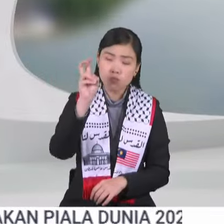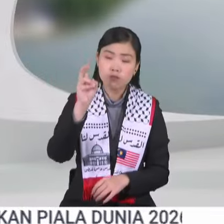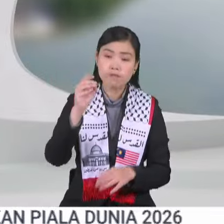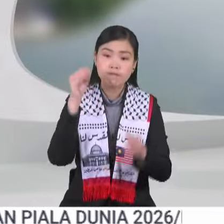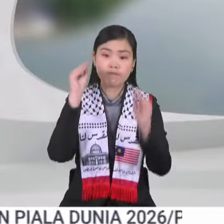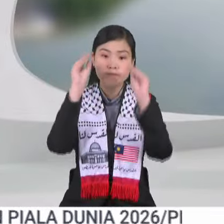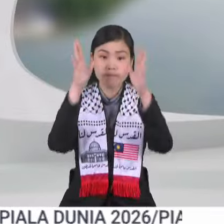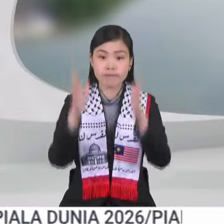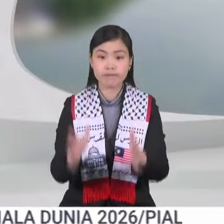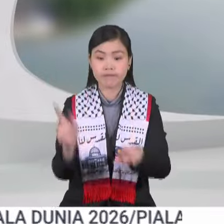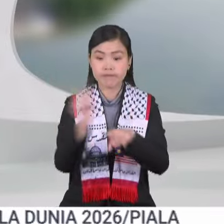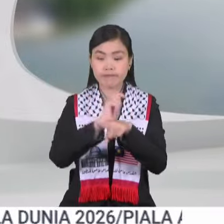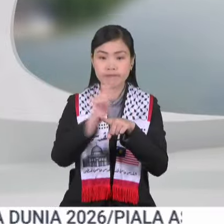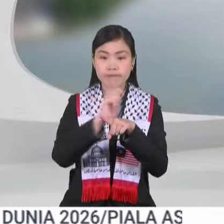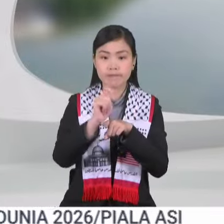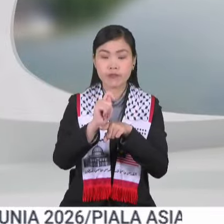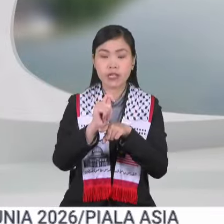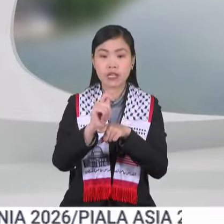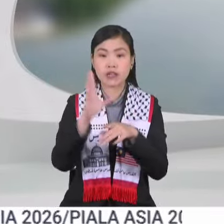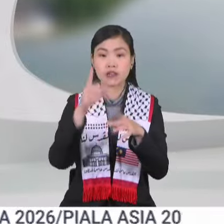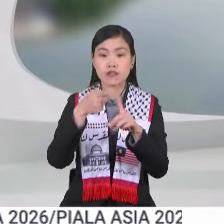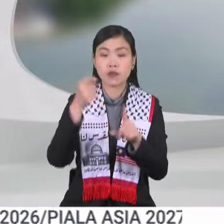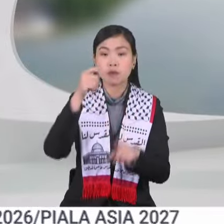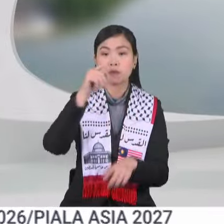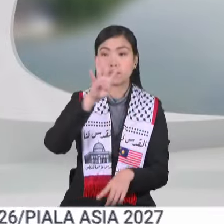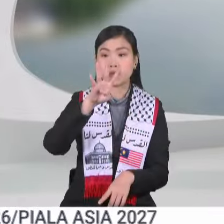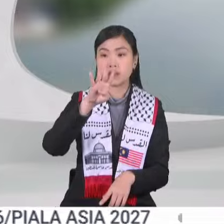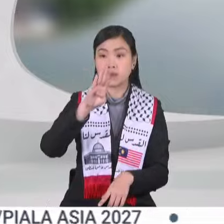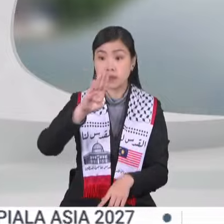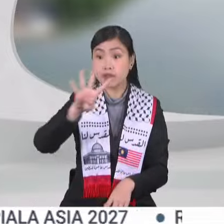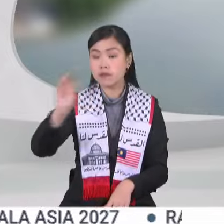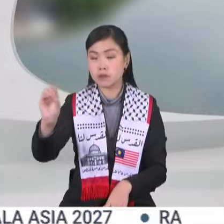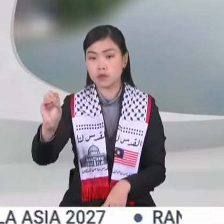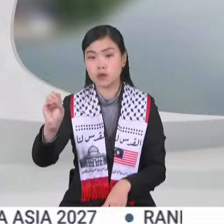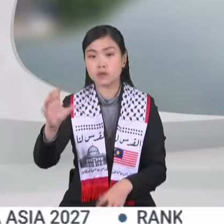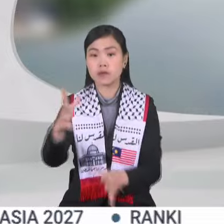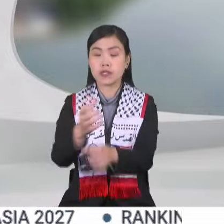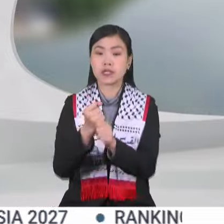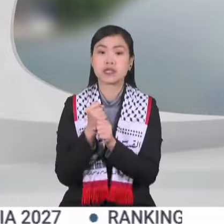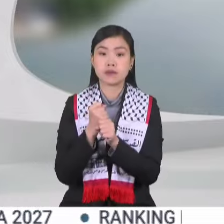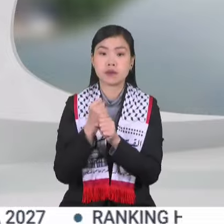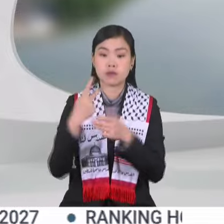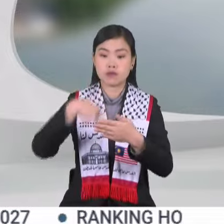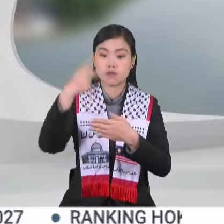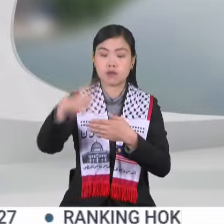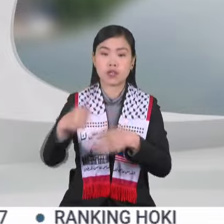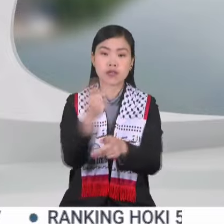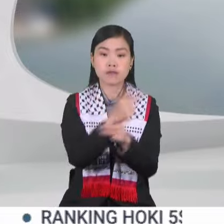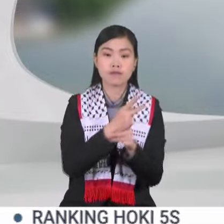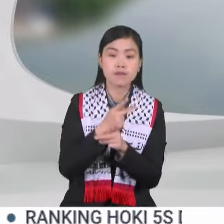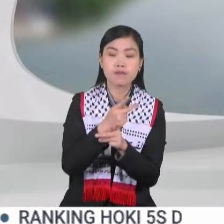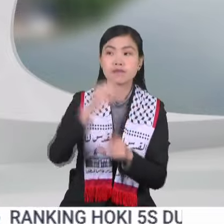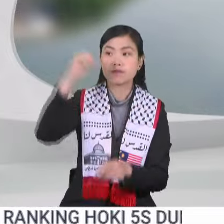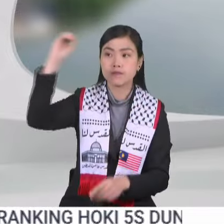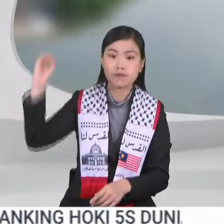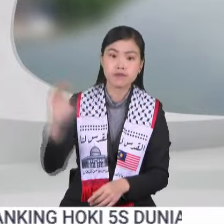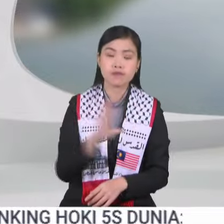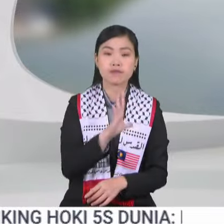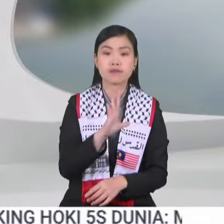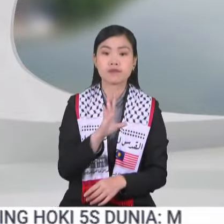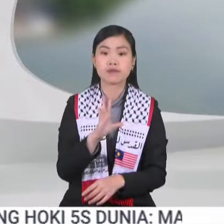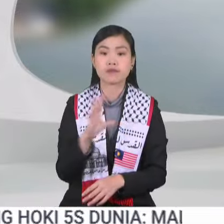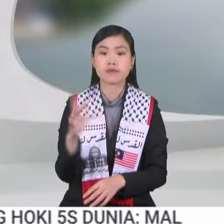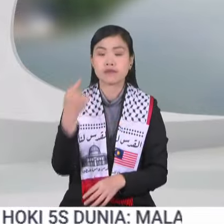dari keluarga B40 di negeri ini menerima sumbangan menerusi program kasih Ramadan anjuran persatuan ikatan